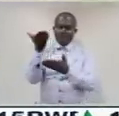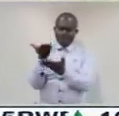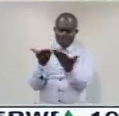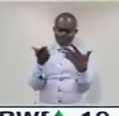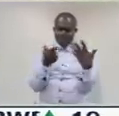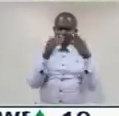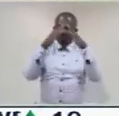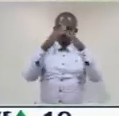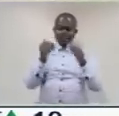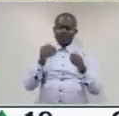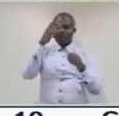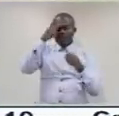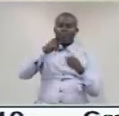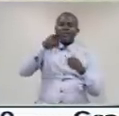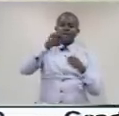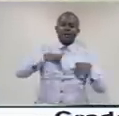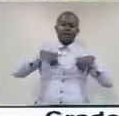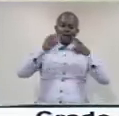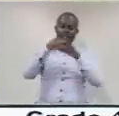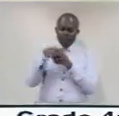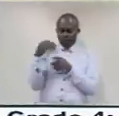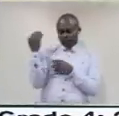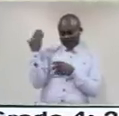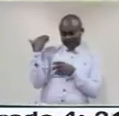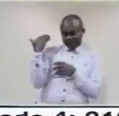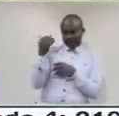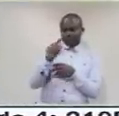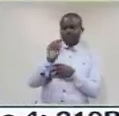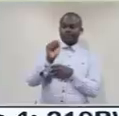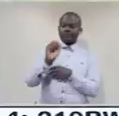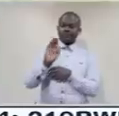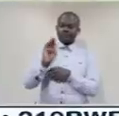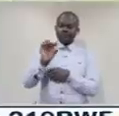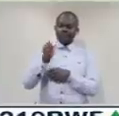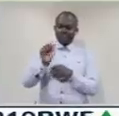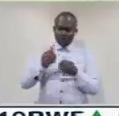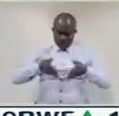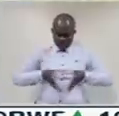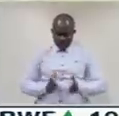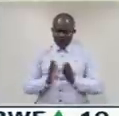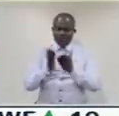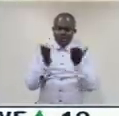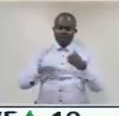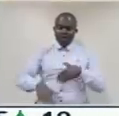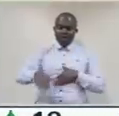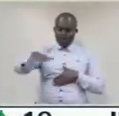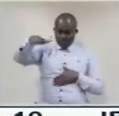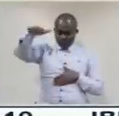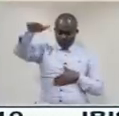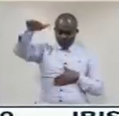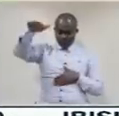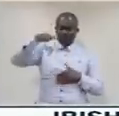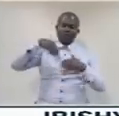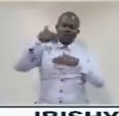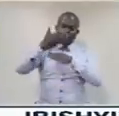ari inzu ababyeyi be bari batuyemo. Kabuga Félicien akaba ariho yavukiye arahakurira